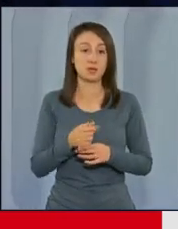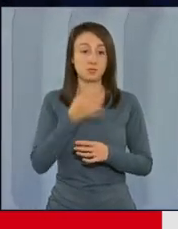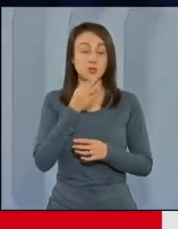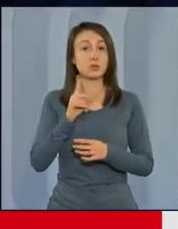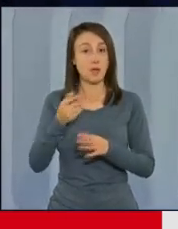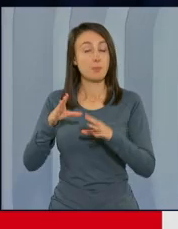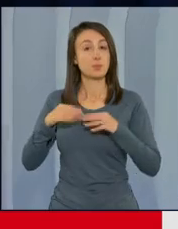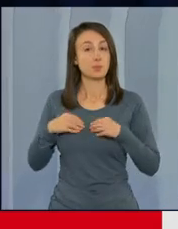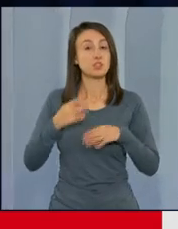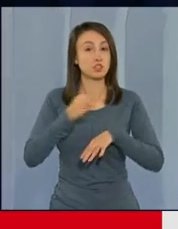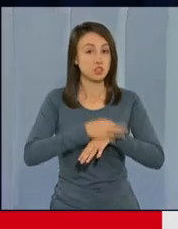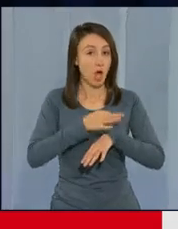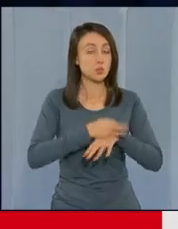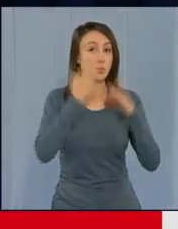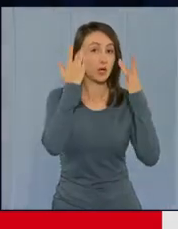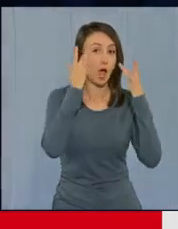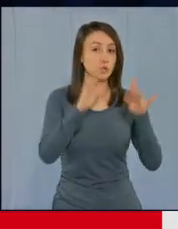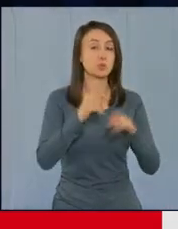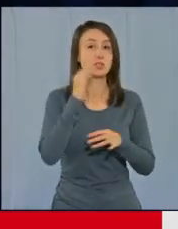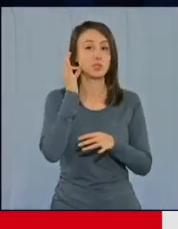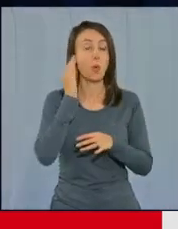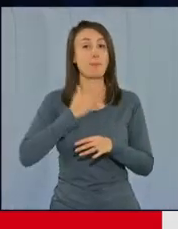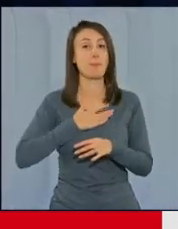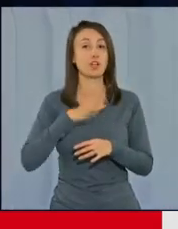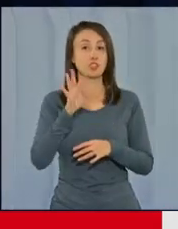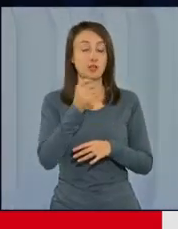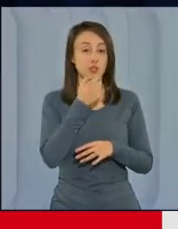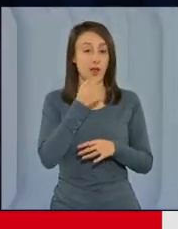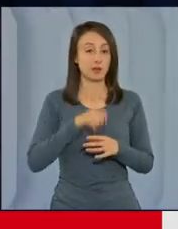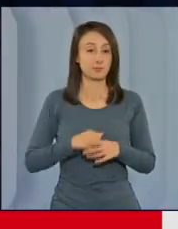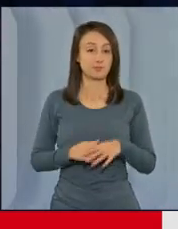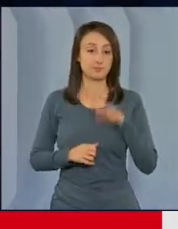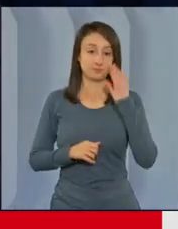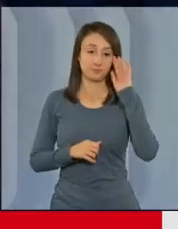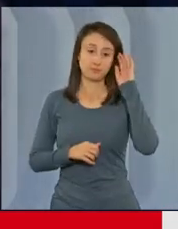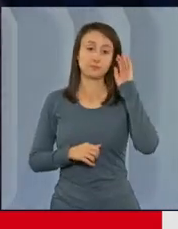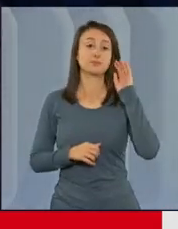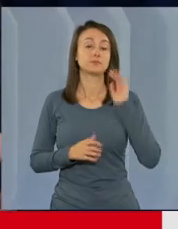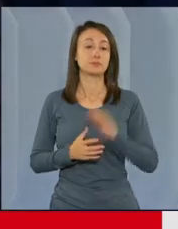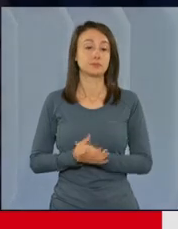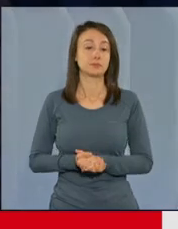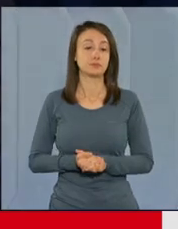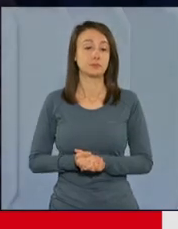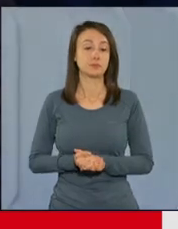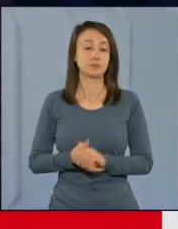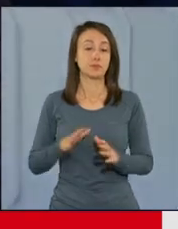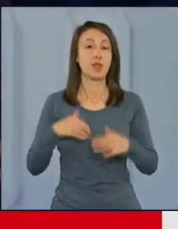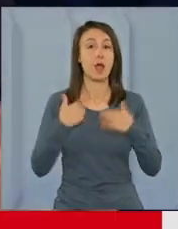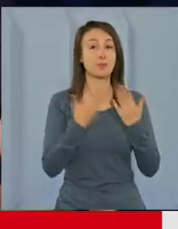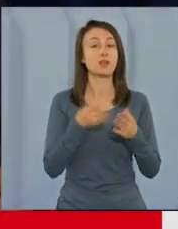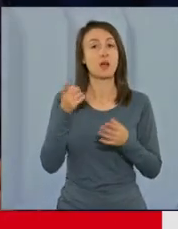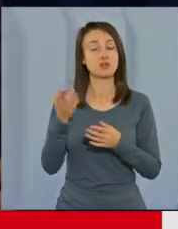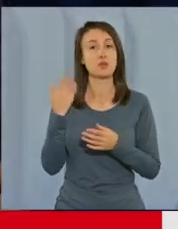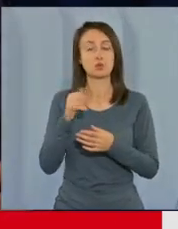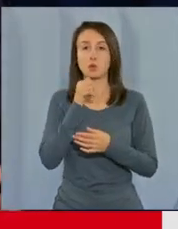primit niște cadouri de ziua mea la 50 de ani, da? La 50 de ani. O cifră relativ rotundă. Le-am dat acolo, asta a fost,